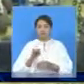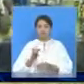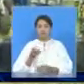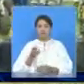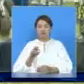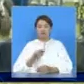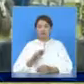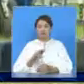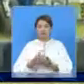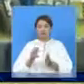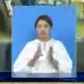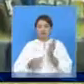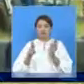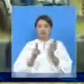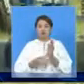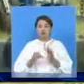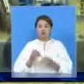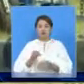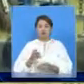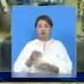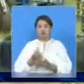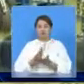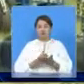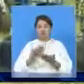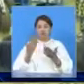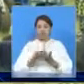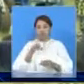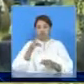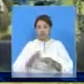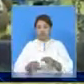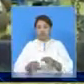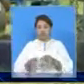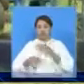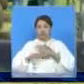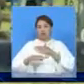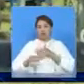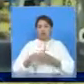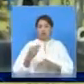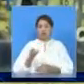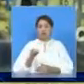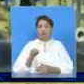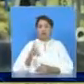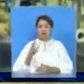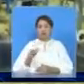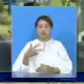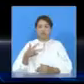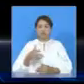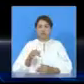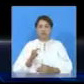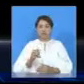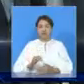ячменя, 870 гектаров пшеницы. Сейчас заканчиваем здесь вот поле сорго, 330